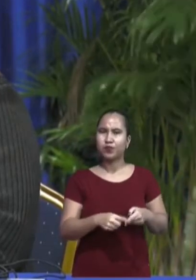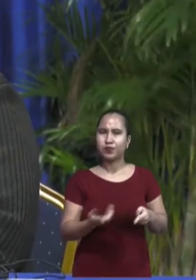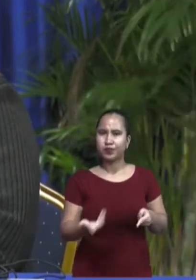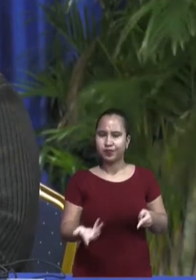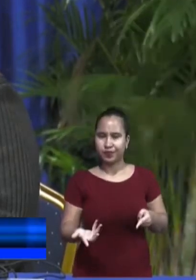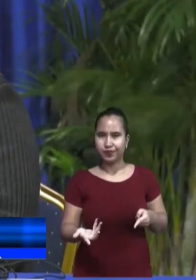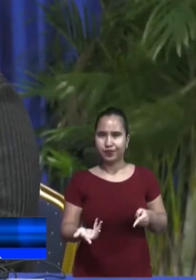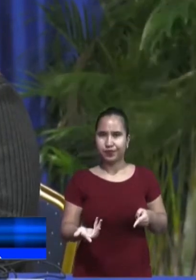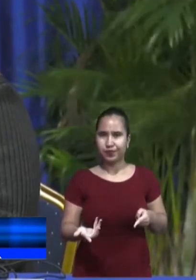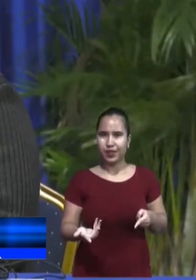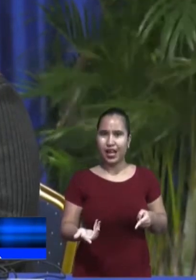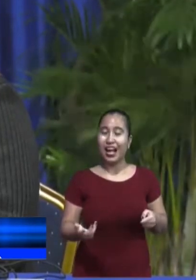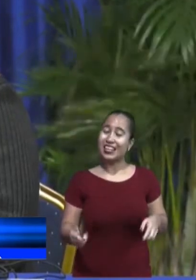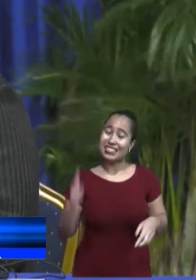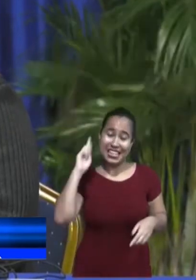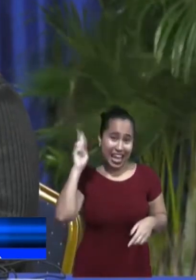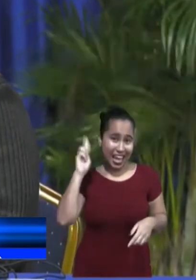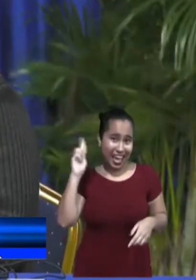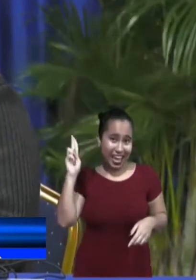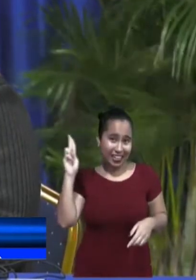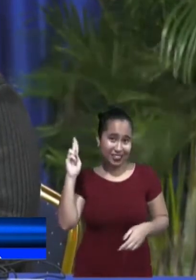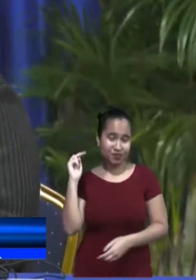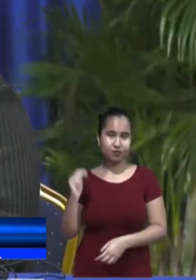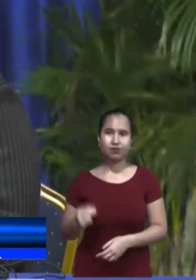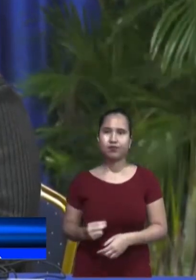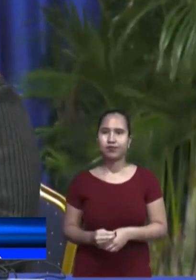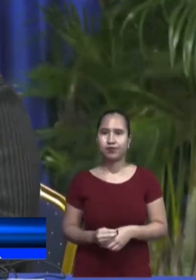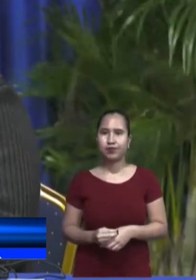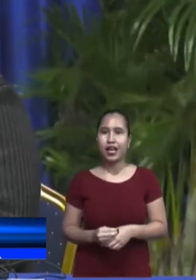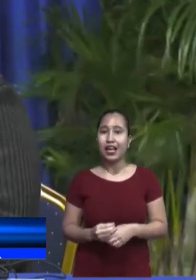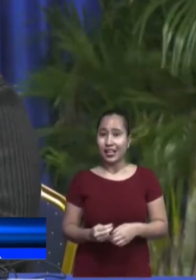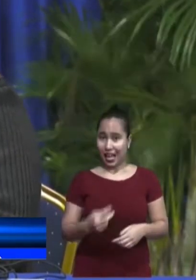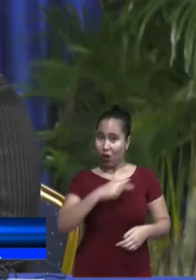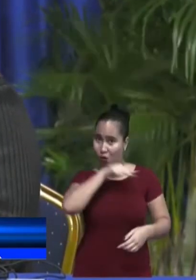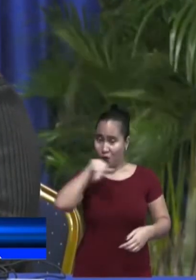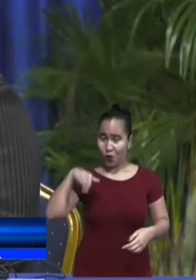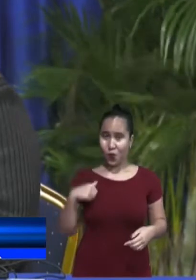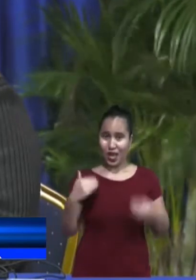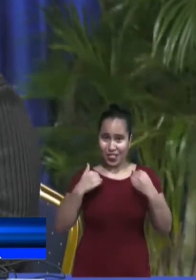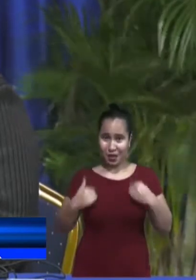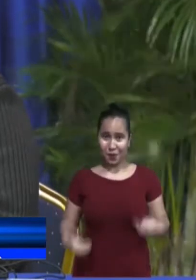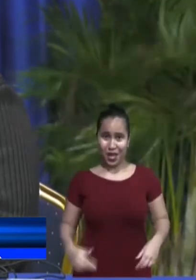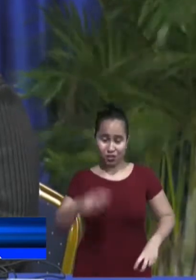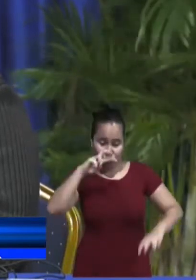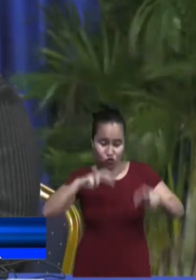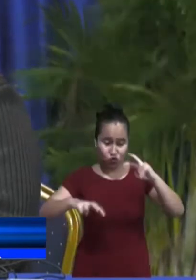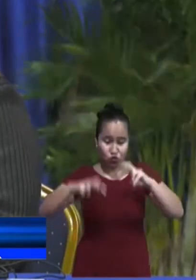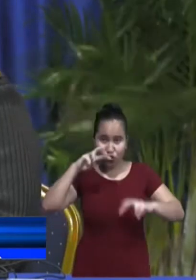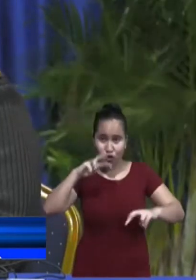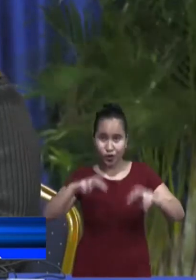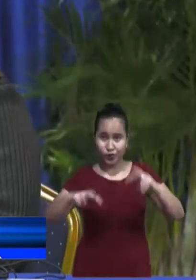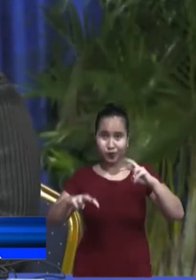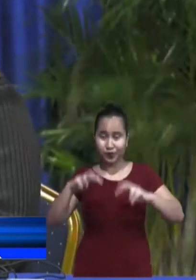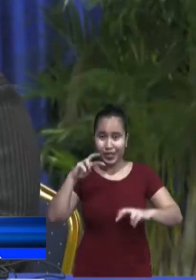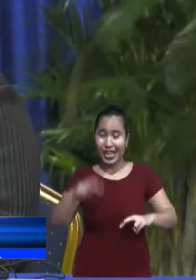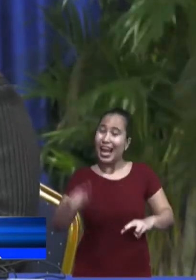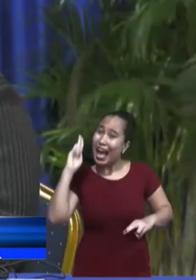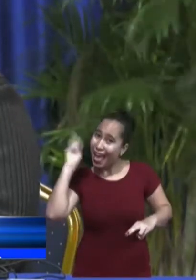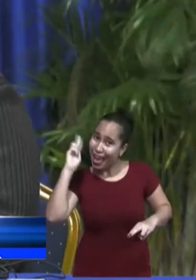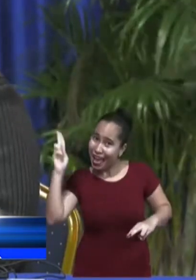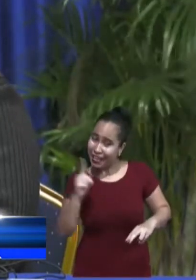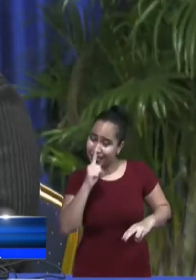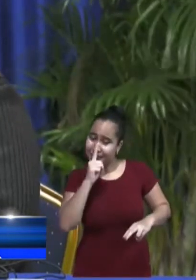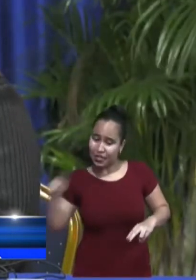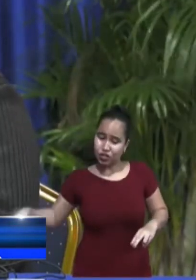met iets dat werkelijk waar zou kunnen zijn. En dan worden de mensen opgespoord en dan worden de mensen dus, indien het inderdaad zo is dat ze illegaal